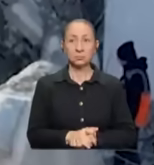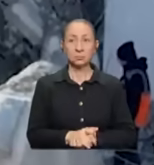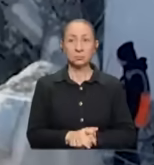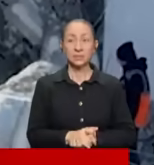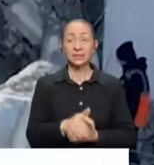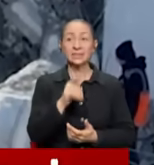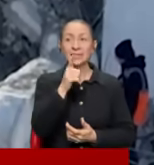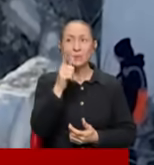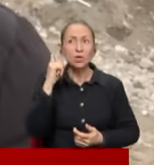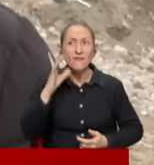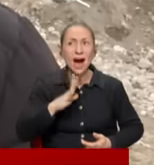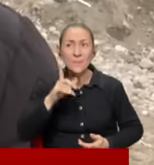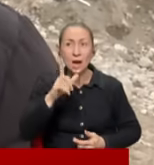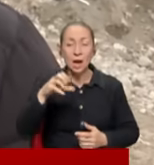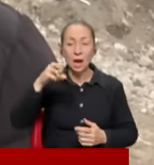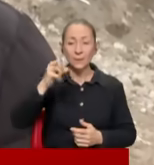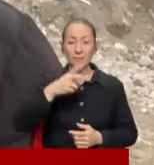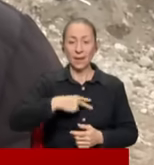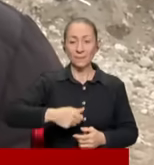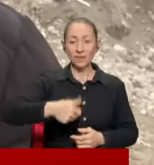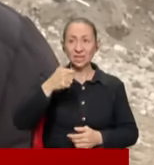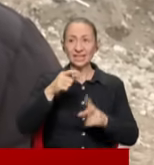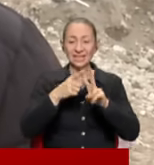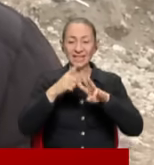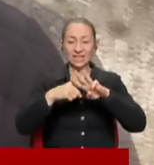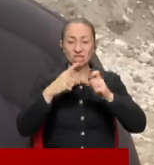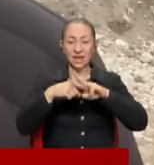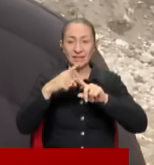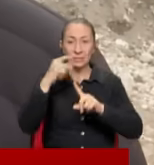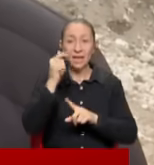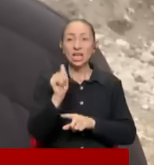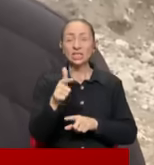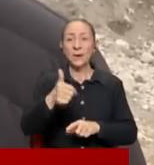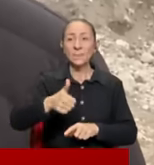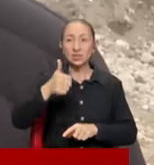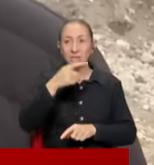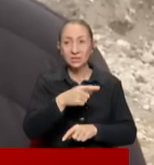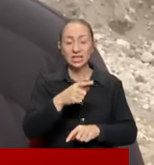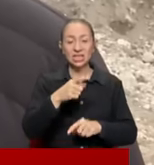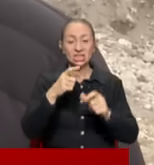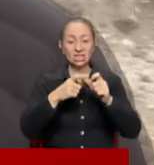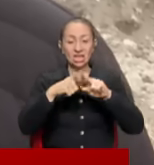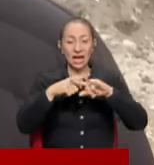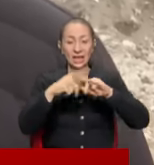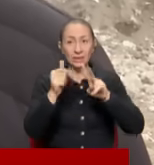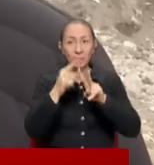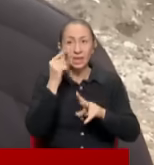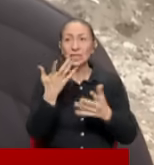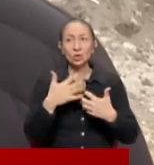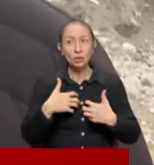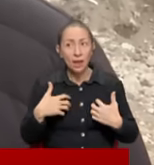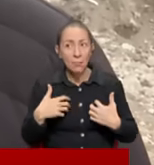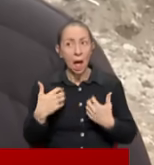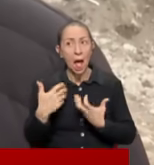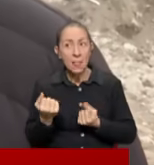Sizin bir dönem var mı? AK Parti'de belediye başkanı Necati Okay'ı aradım. İlçe başkanınızmış Şahin Avşaroğlu. Nasıl, güvenilir